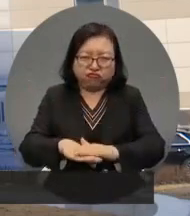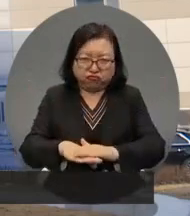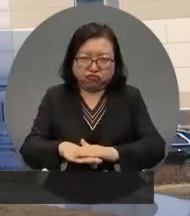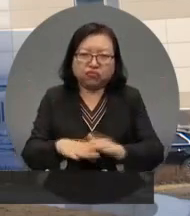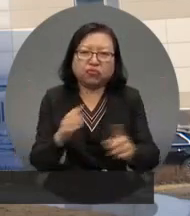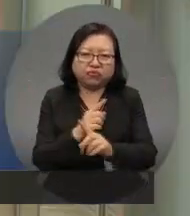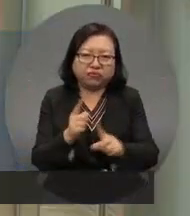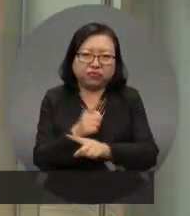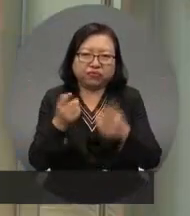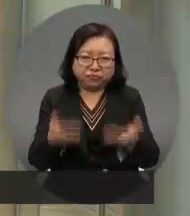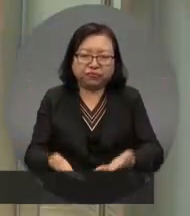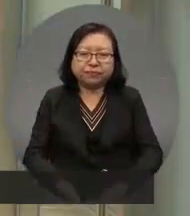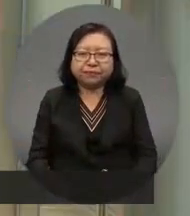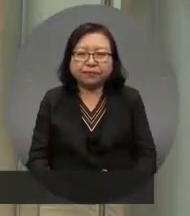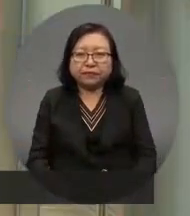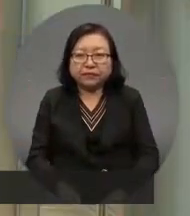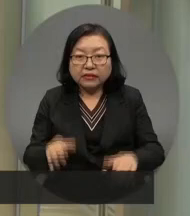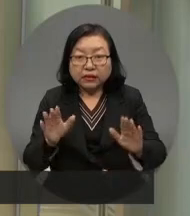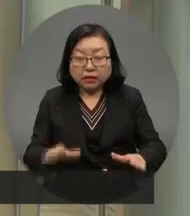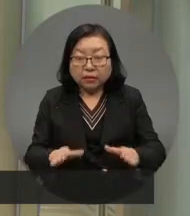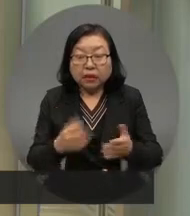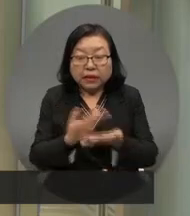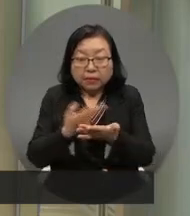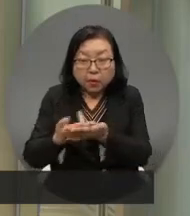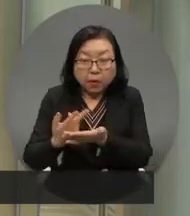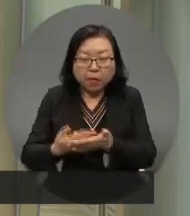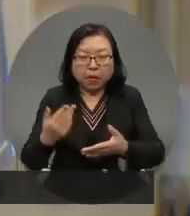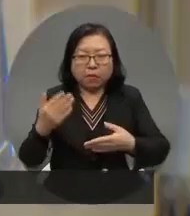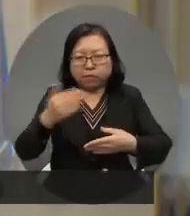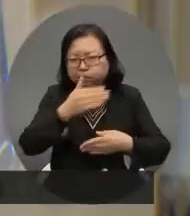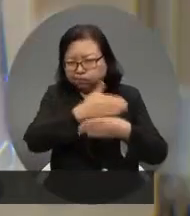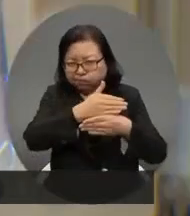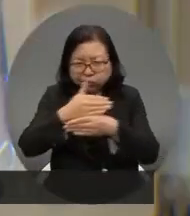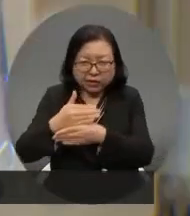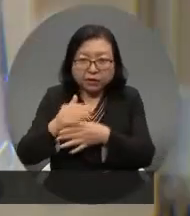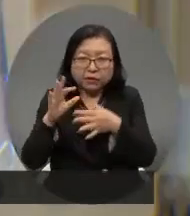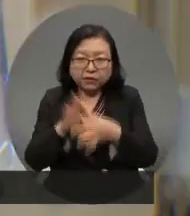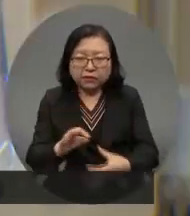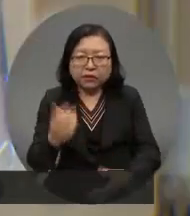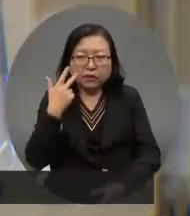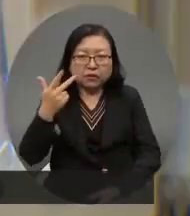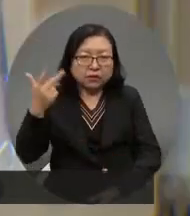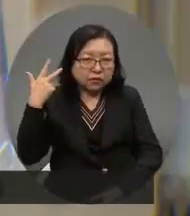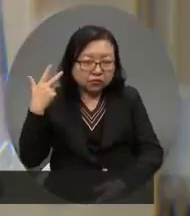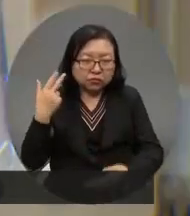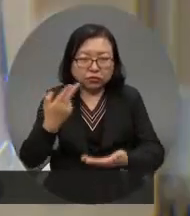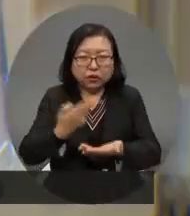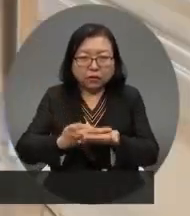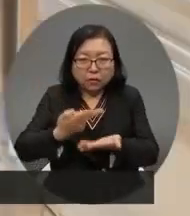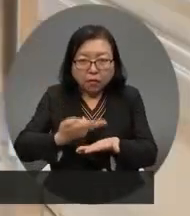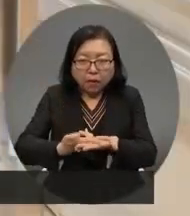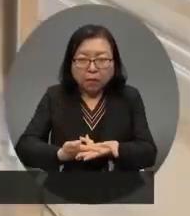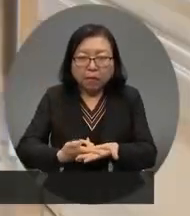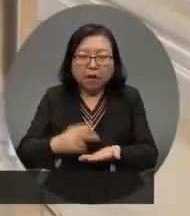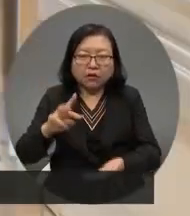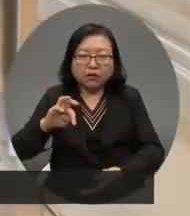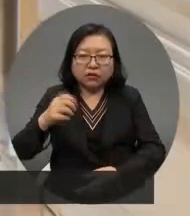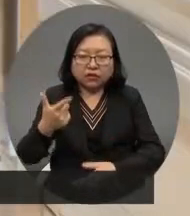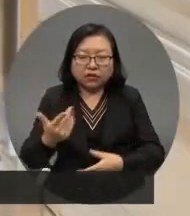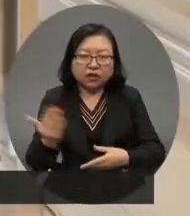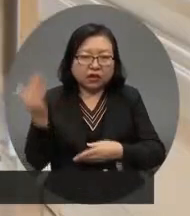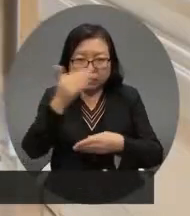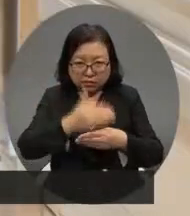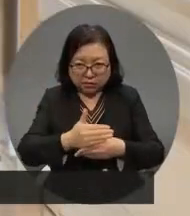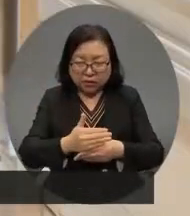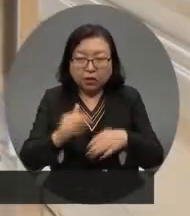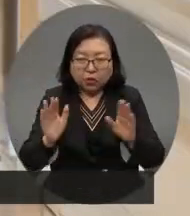되는 거고 이번 병동 폐쇄도 잇따르고 있습니다. 지난주 병상 36개 규모 병동을 폐쇄한 데 이어 이번